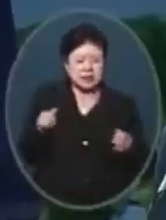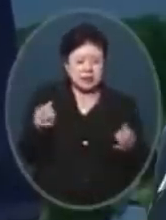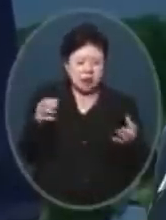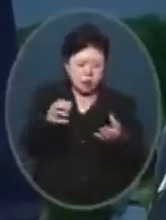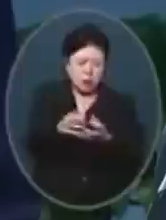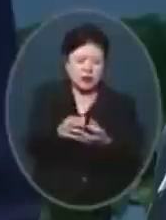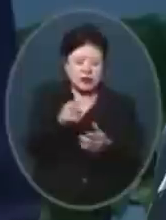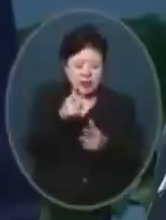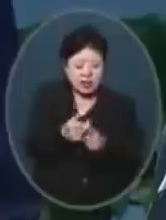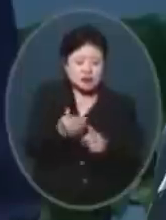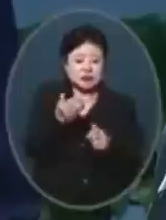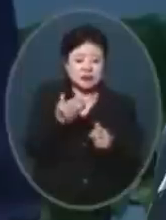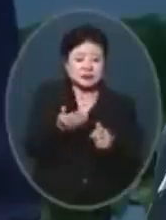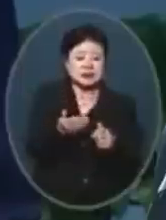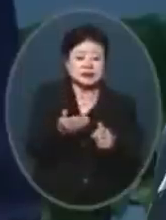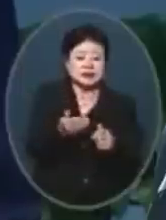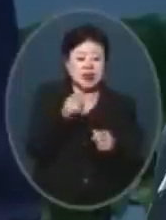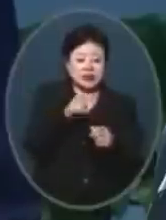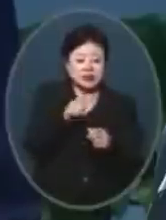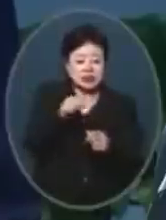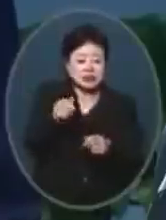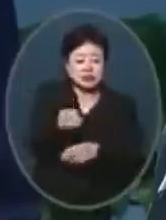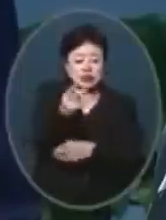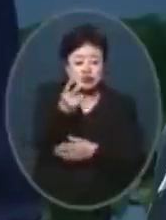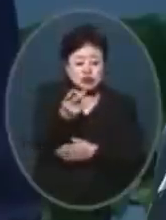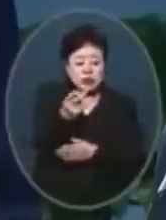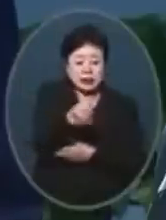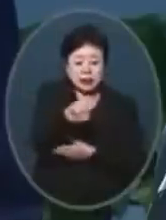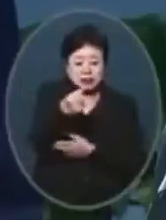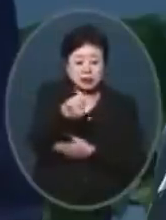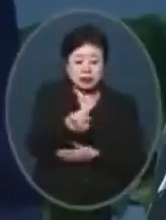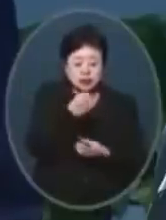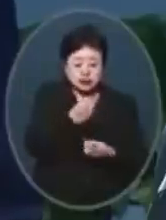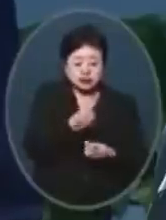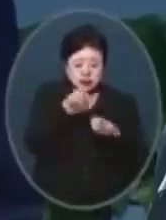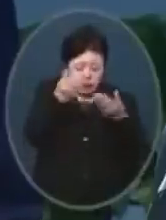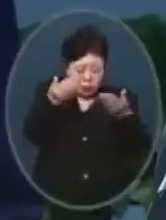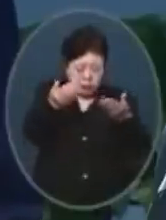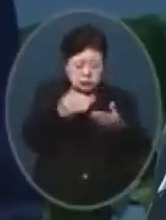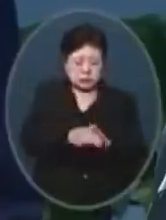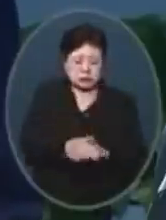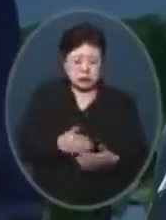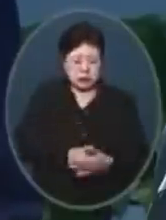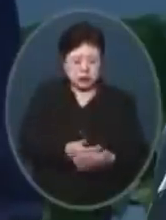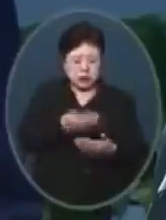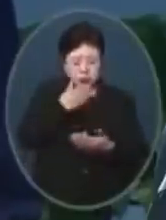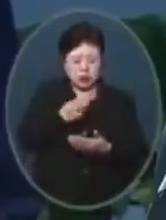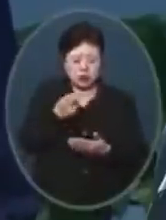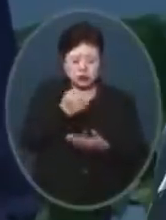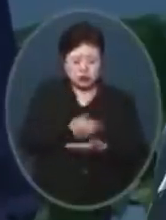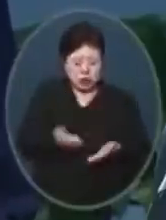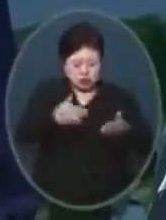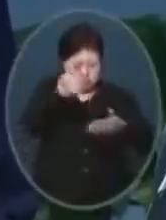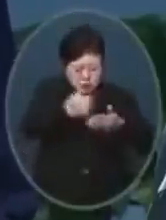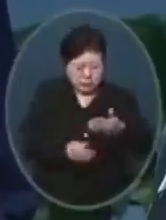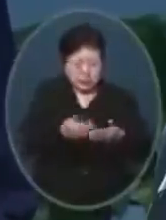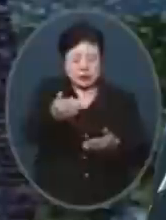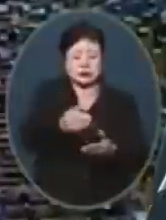모였는데 예수님께서 보리떡 다섯 개와 물고기 두 마리로 배불리 먹고 열두 바구니 남게 하신